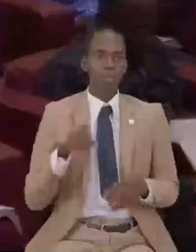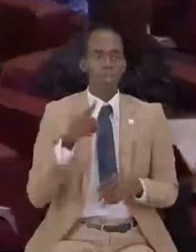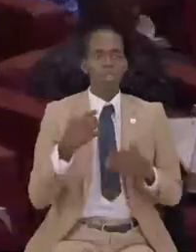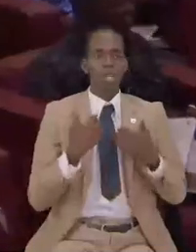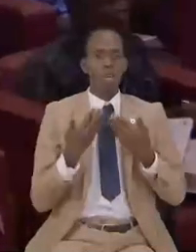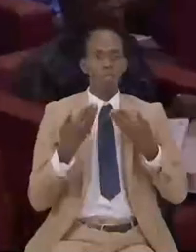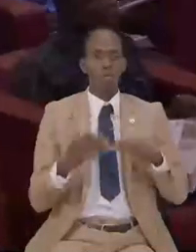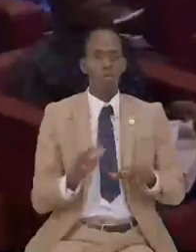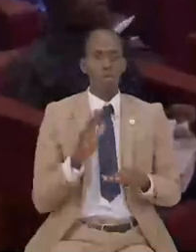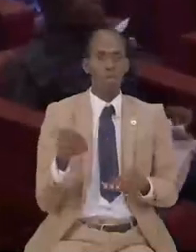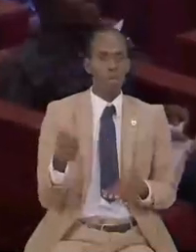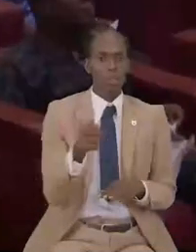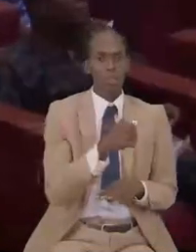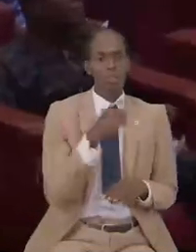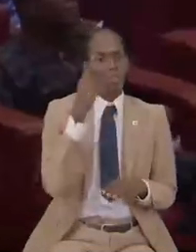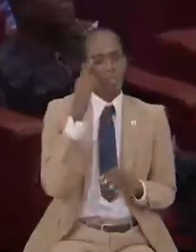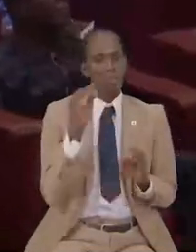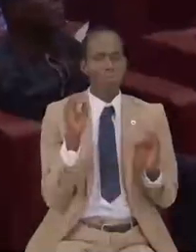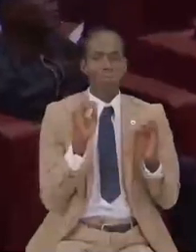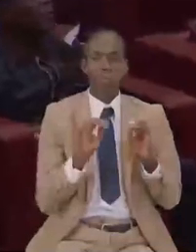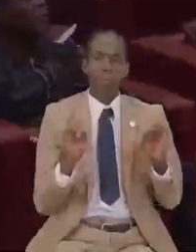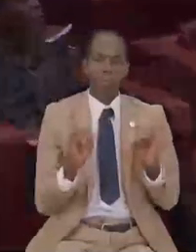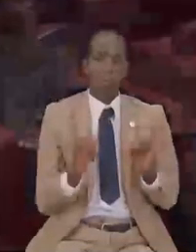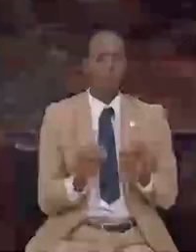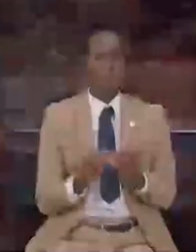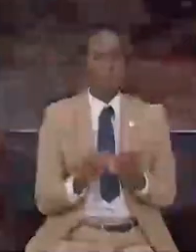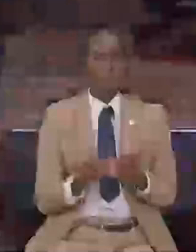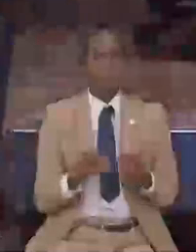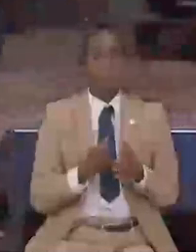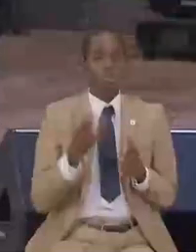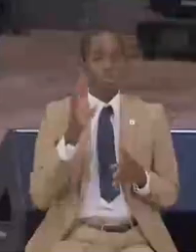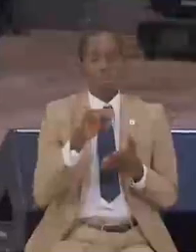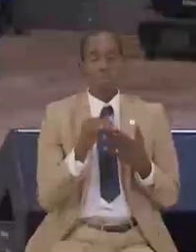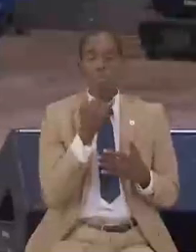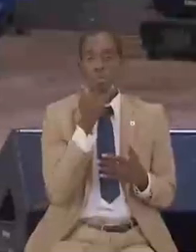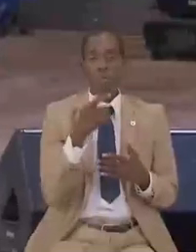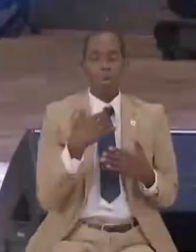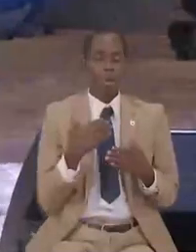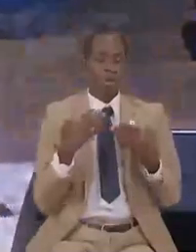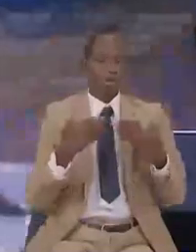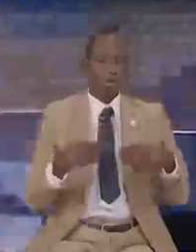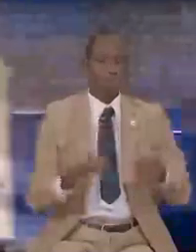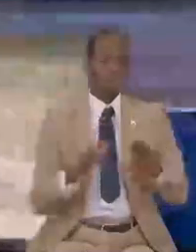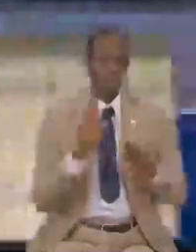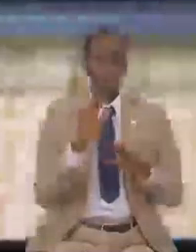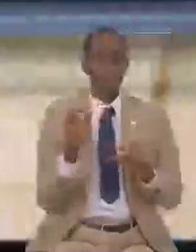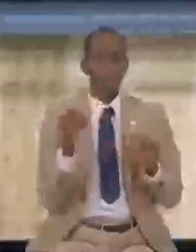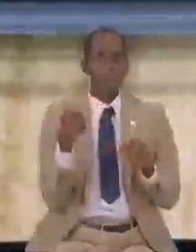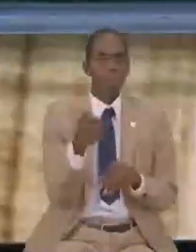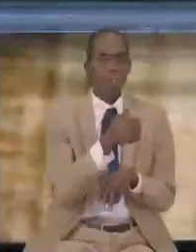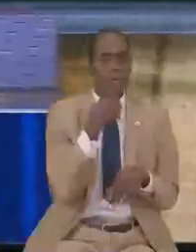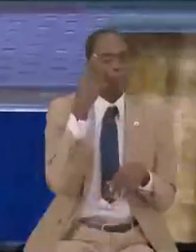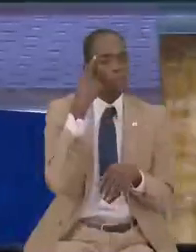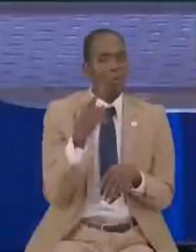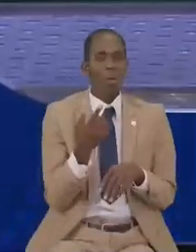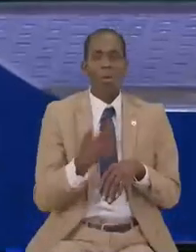Ésaïe 52. Verset 3. Car ainsi parle l'Éternel, c'est gratuitement que vous avez été vendus.